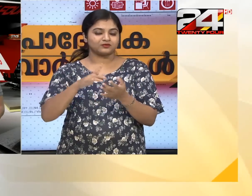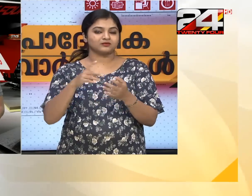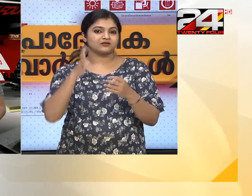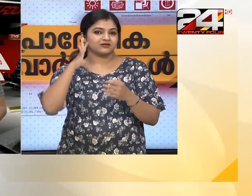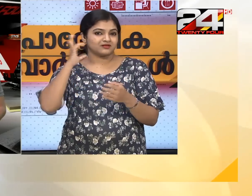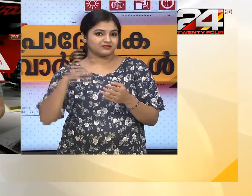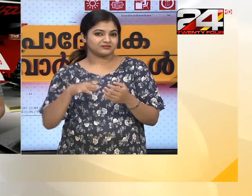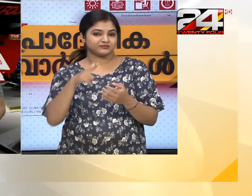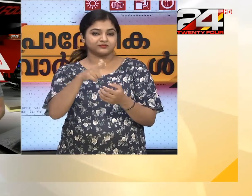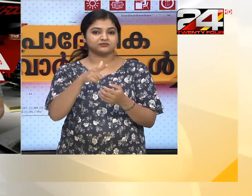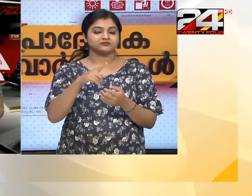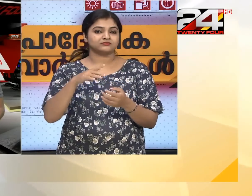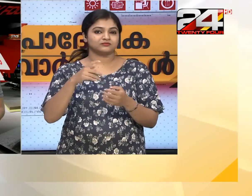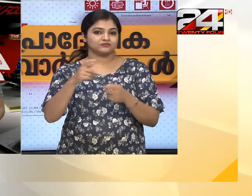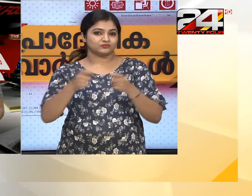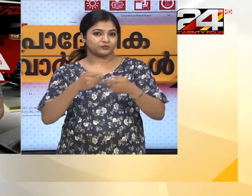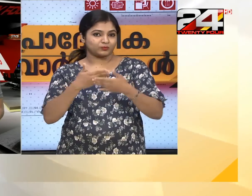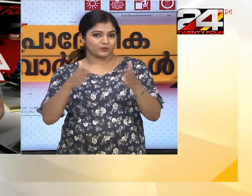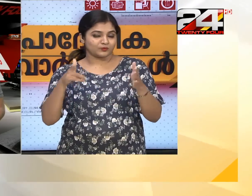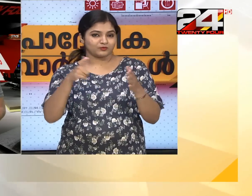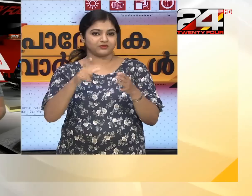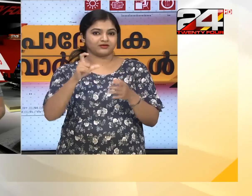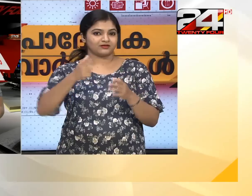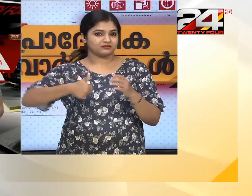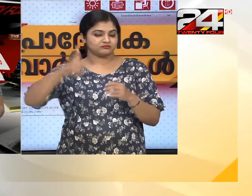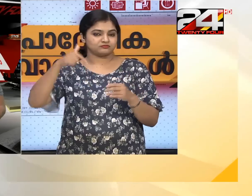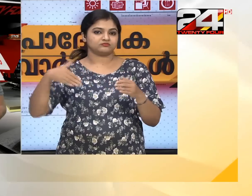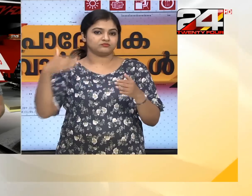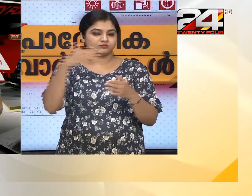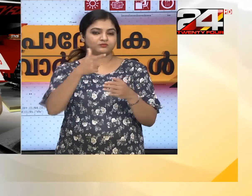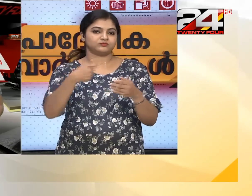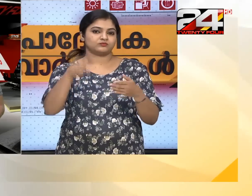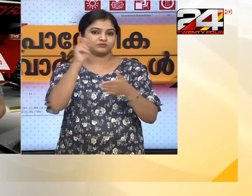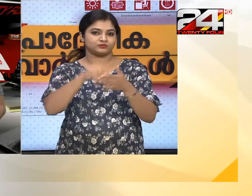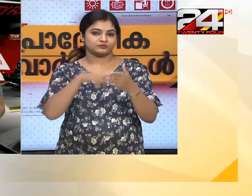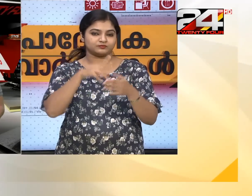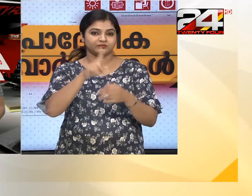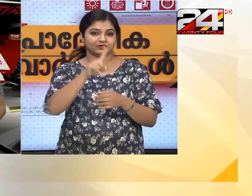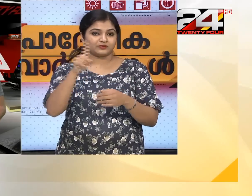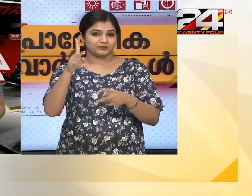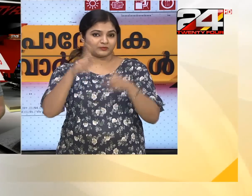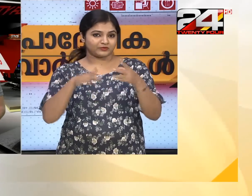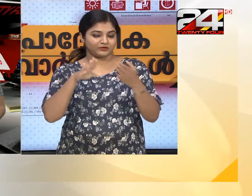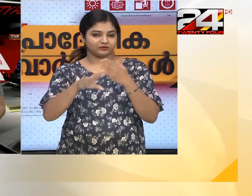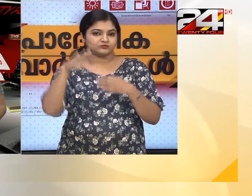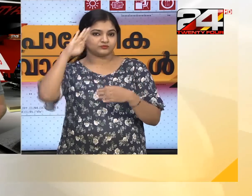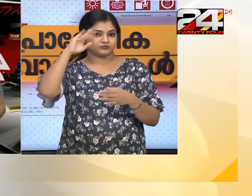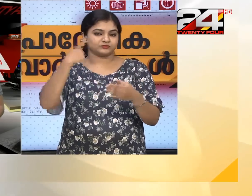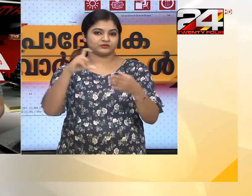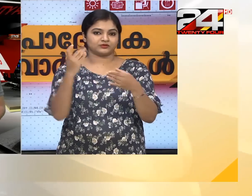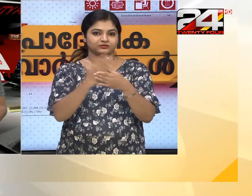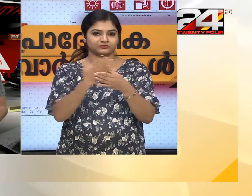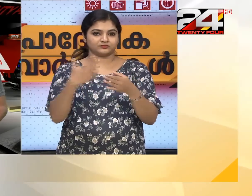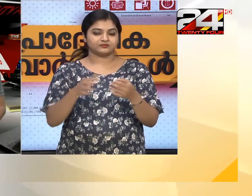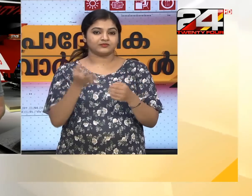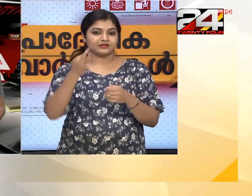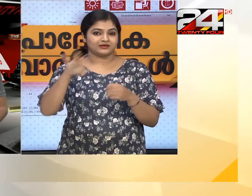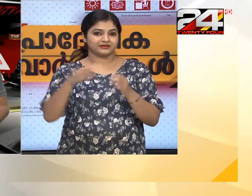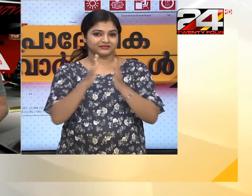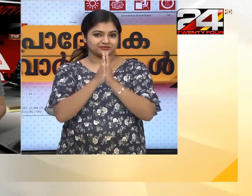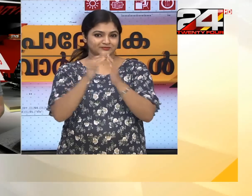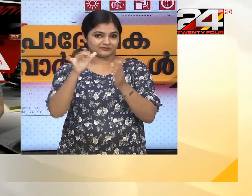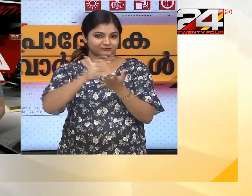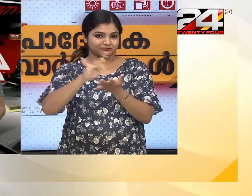തുറന്ന കടകൾ ജില്ലാ കലക്ടർ നേരിട്ടെത്തി അടപ്പിച്ചു. 11 പേർക്കെതിരെ പോലീസ് കേസെടുത്തു. 8 ആരാധനാലയങ്ങൾക്കെതിരെയും